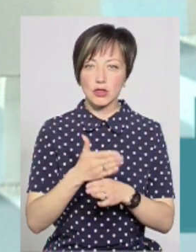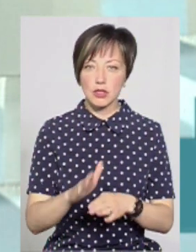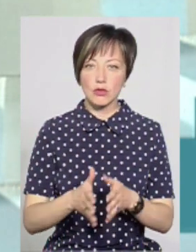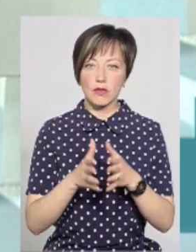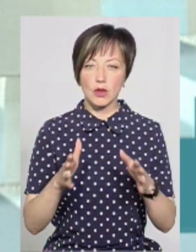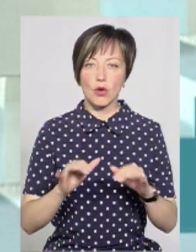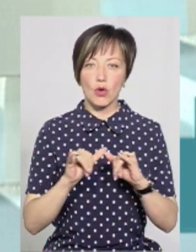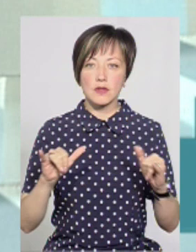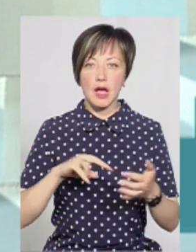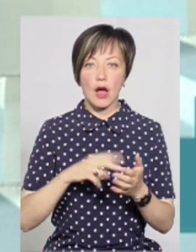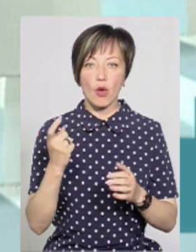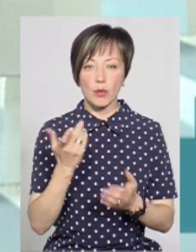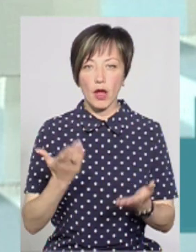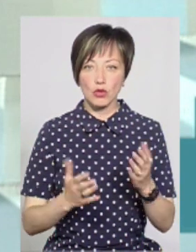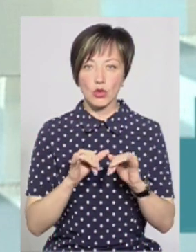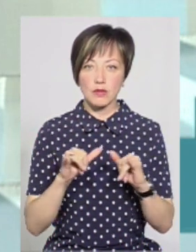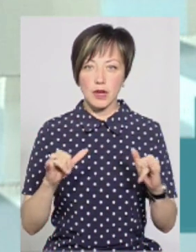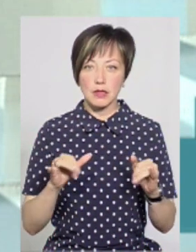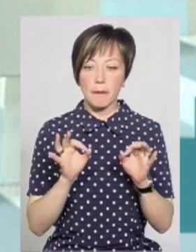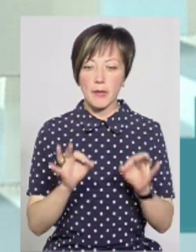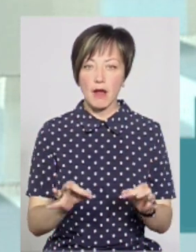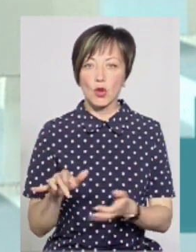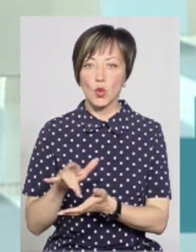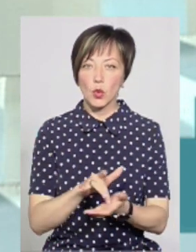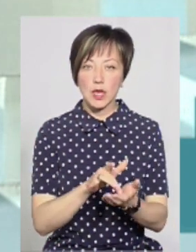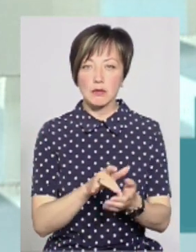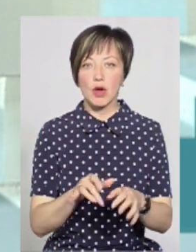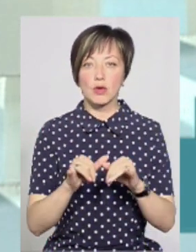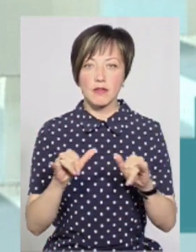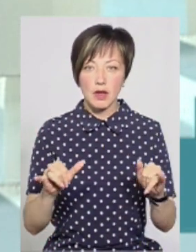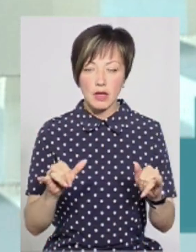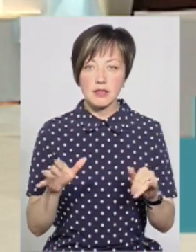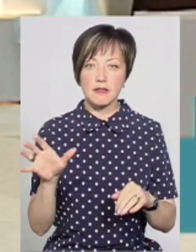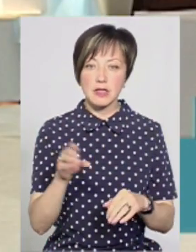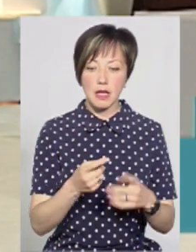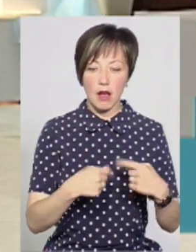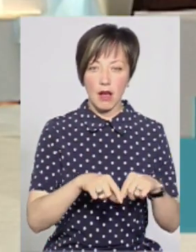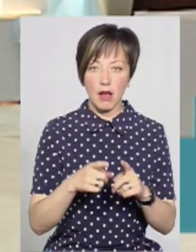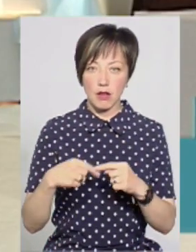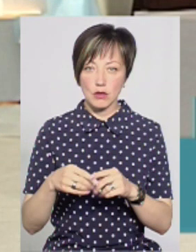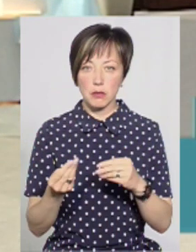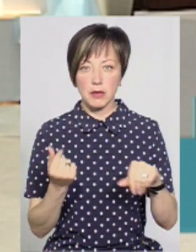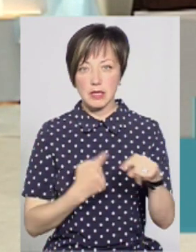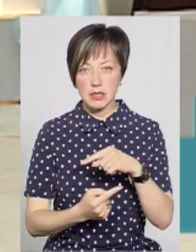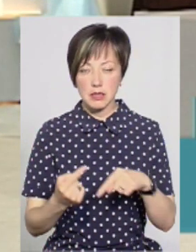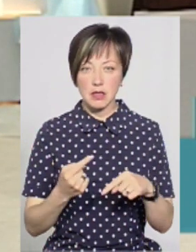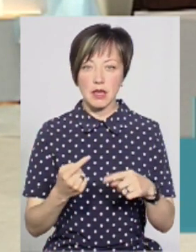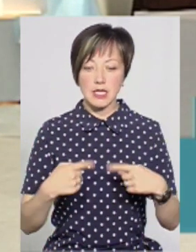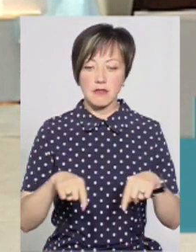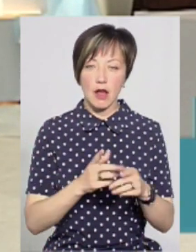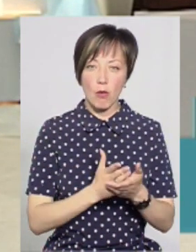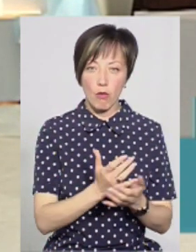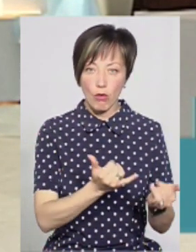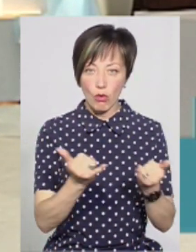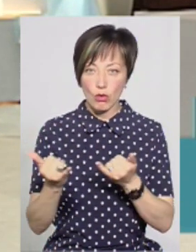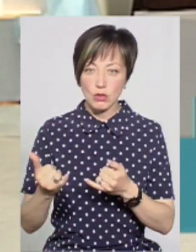розвитку економіки, тому що якщо розвивається правильно туризм, то розвиваються всі галузі. Розвивається бізнес, розвивається сфера